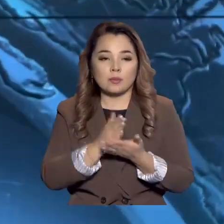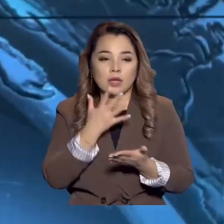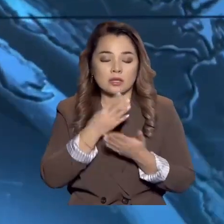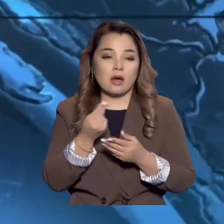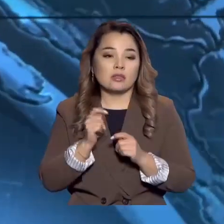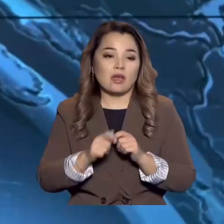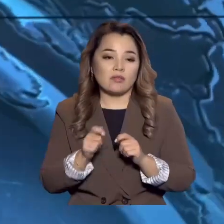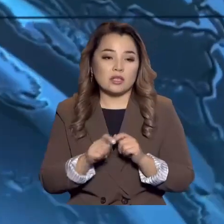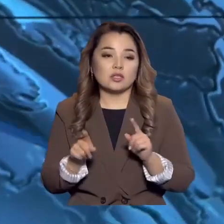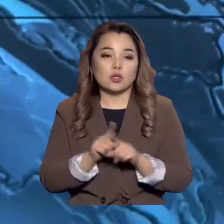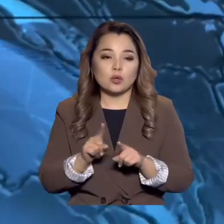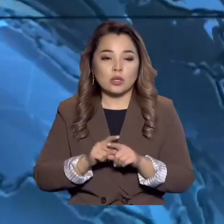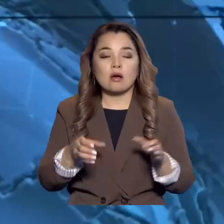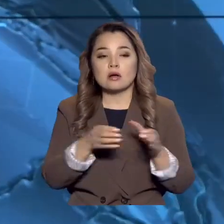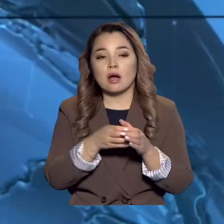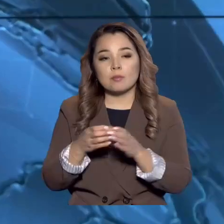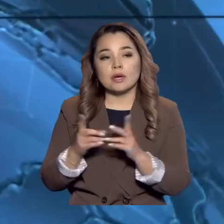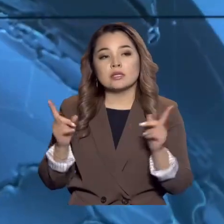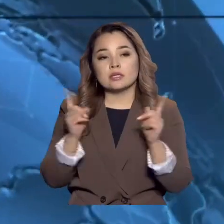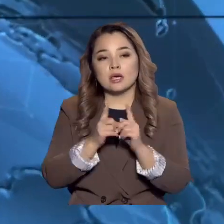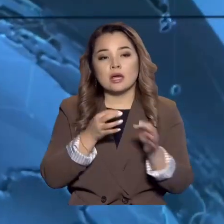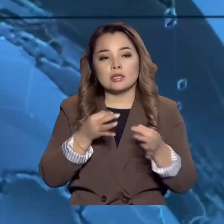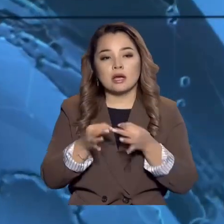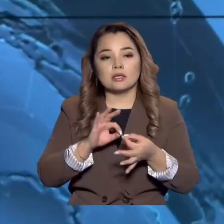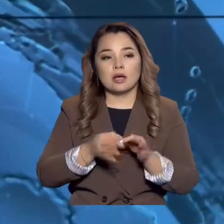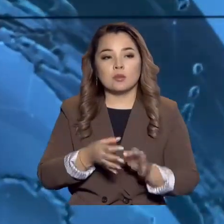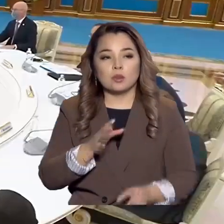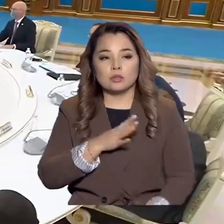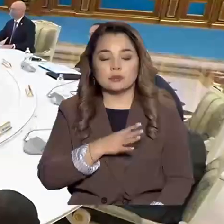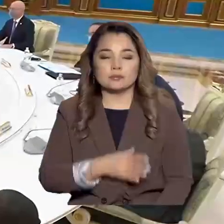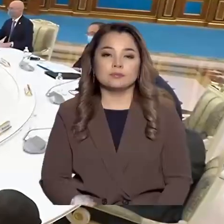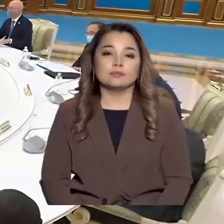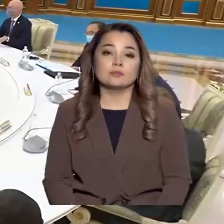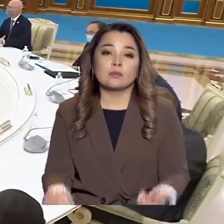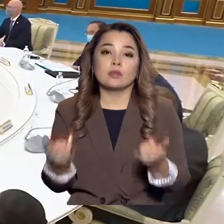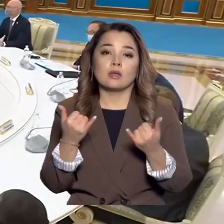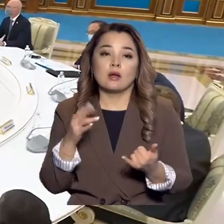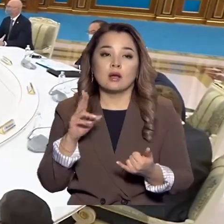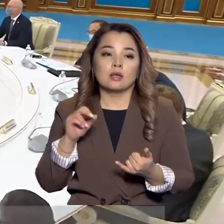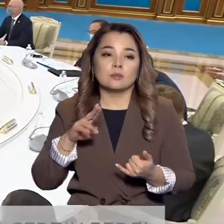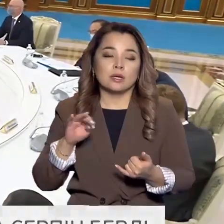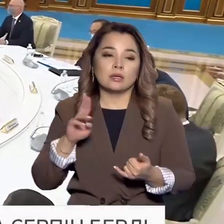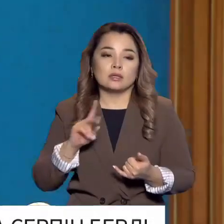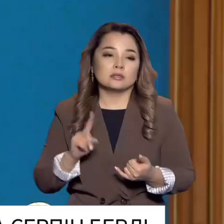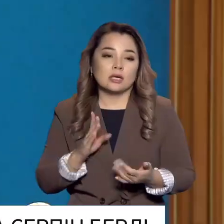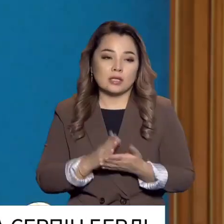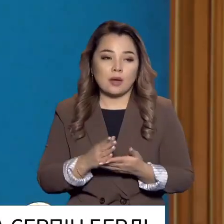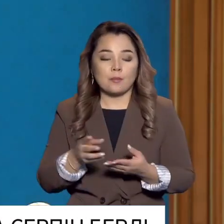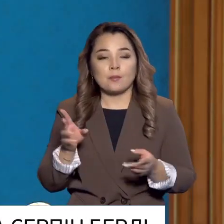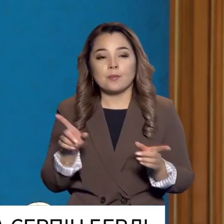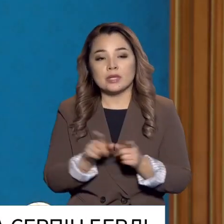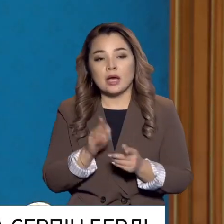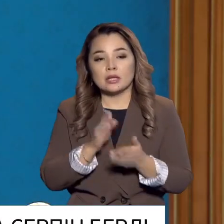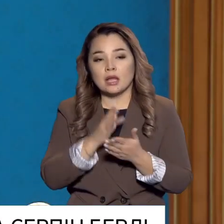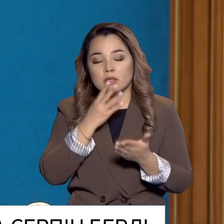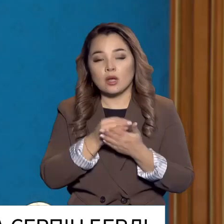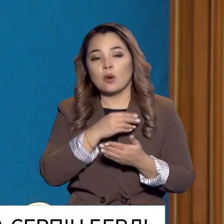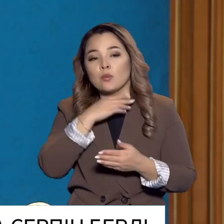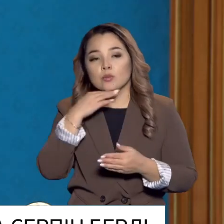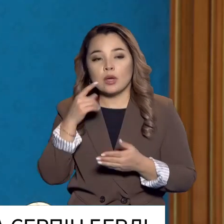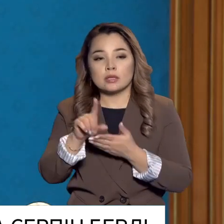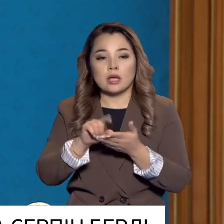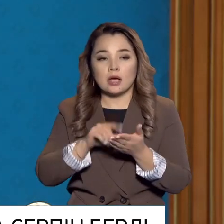инвестициялық компания өкілдерімен кездесуінде айтылған еді. Дәл қазір Каспий Кизет бірегей бизнес модель ретінде көптеген елдерде